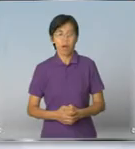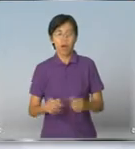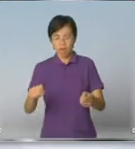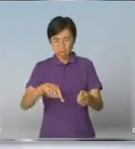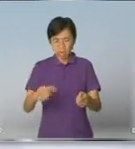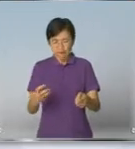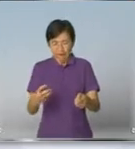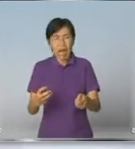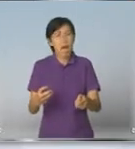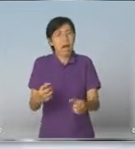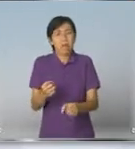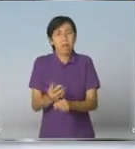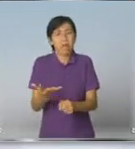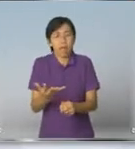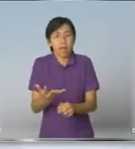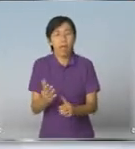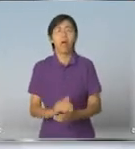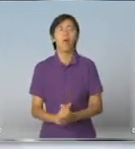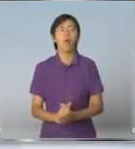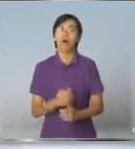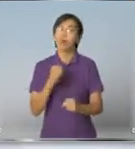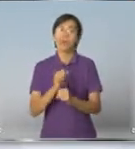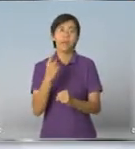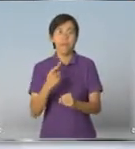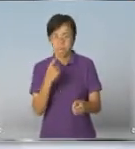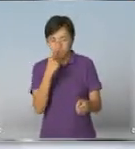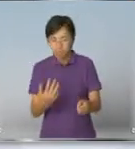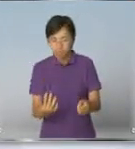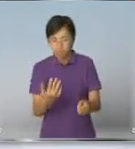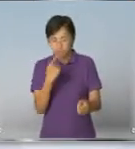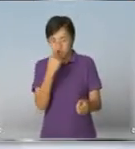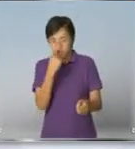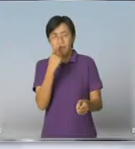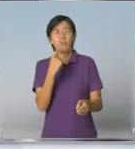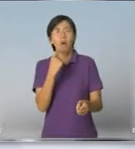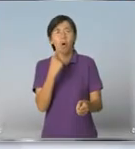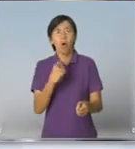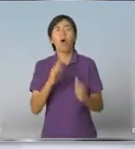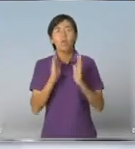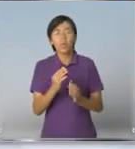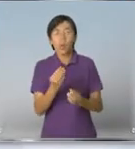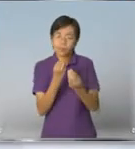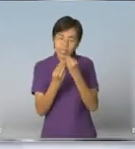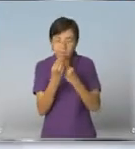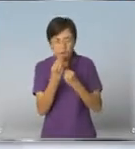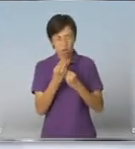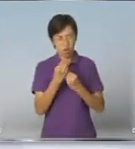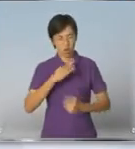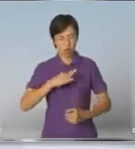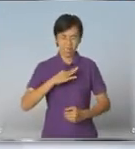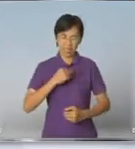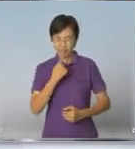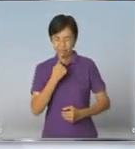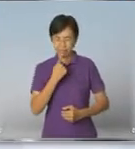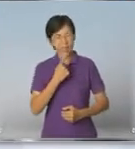ทำไมนี่ทำไงฮะทำไม ล่ะคะทำไมค่ะ เพราะว่ามันจะมีกลิ่นไหม้ติดอยู่ที่ตัวเนื้อแป้งเลยเวลาลูกค้ารับประทานก็